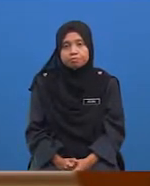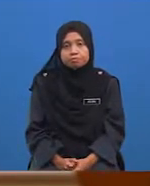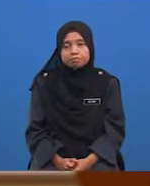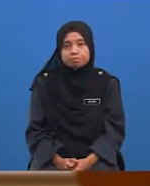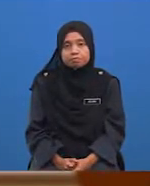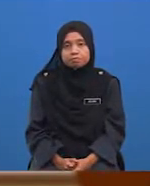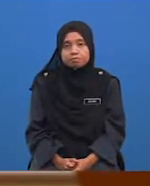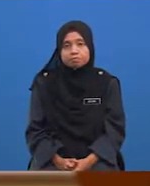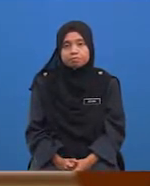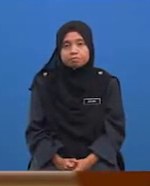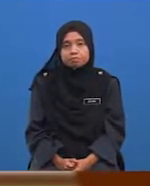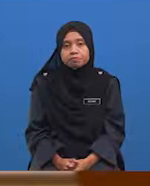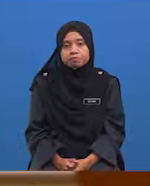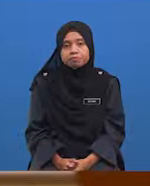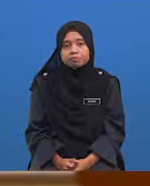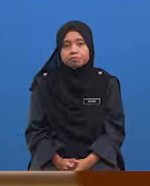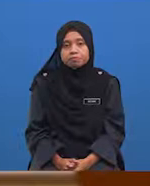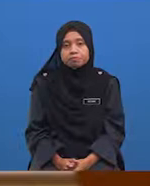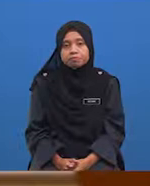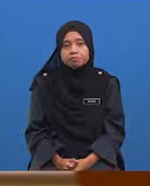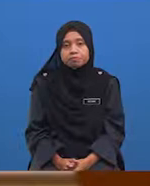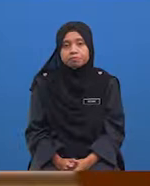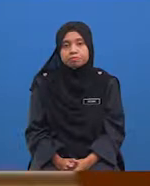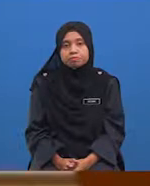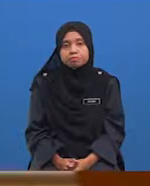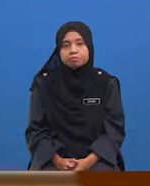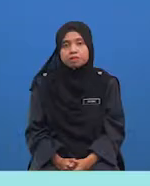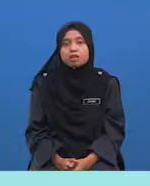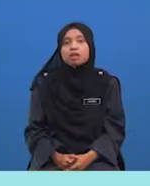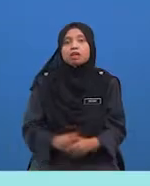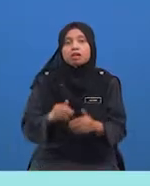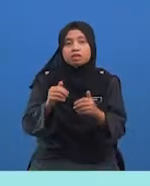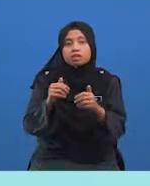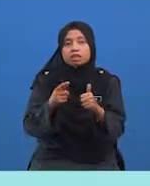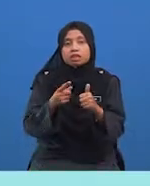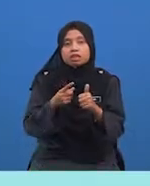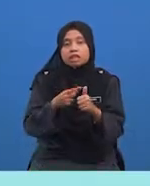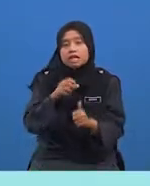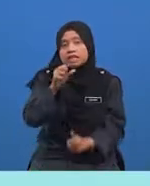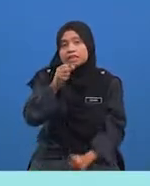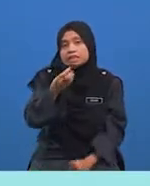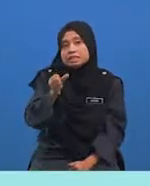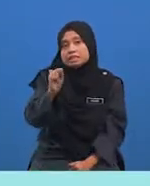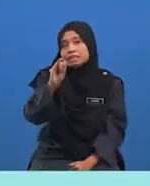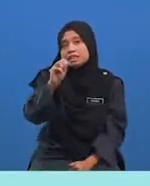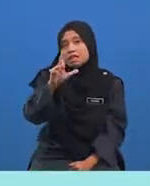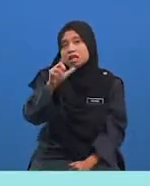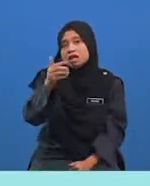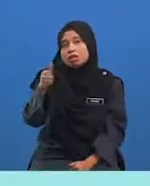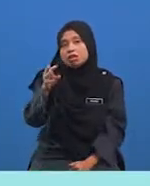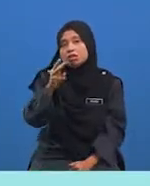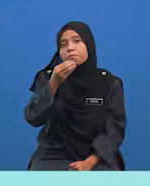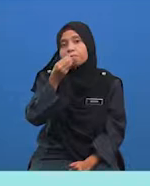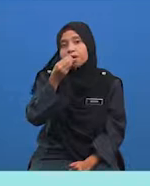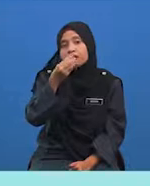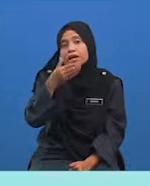mengingat semula nama-nama iklim tersebut, iaitu sila makan